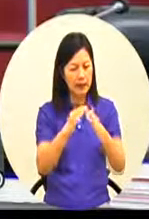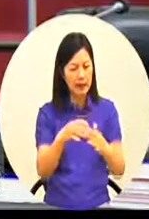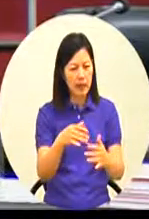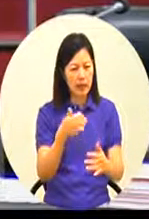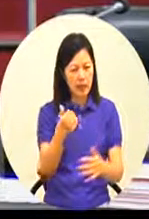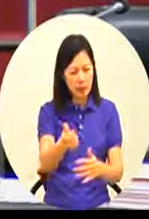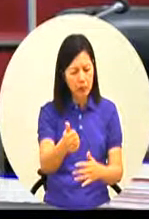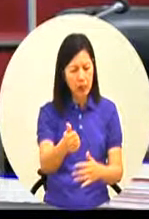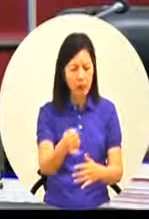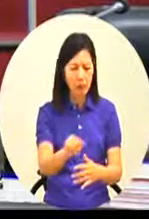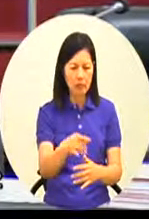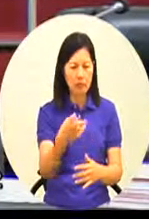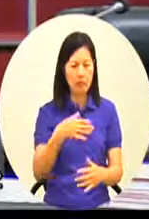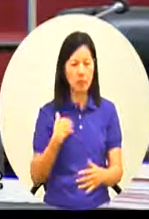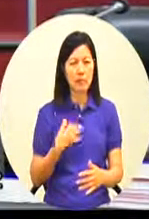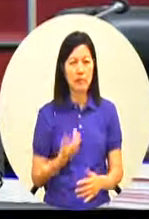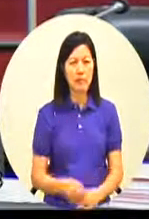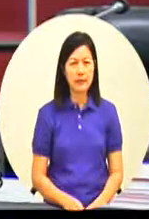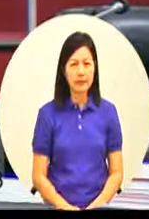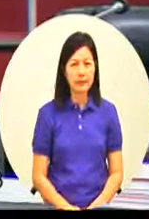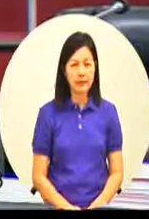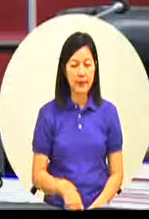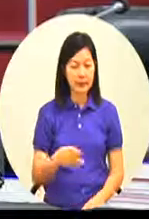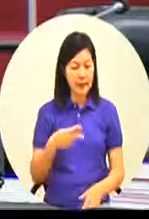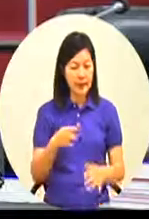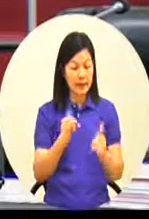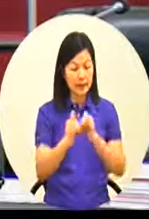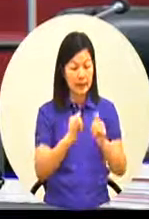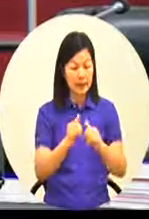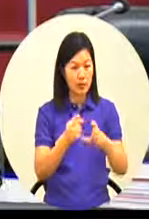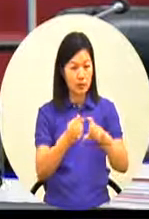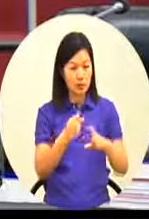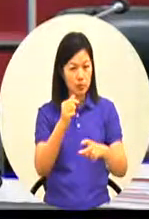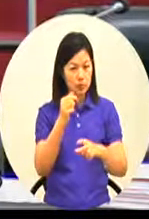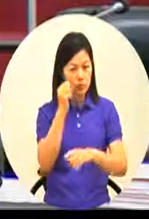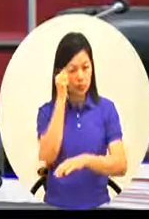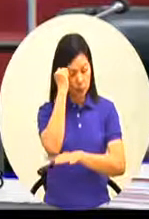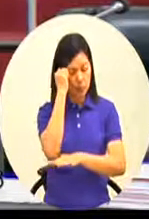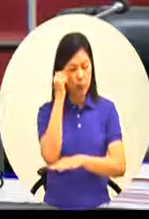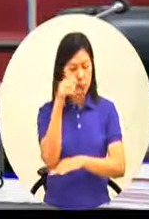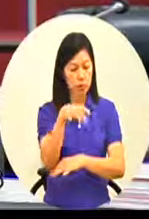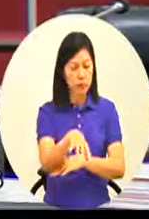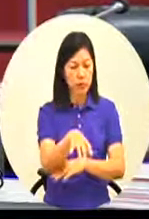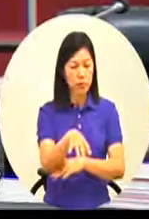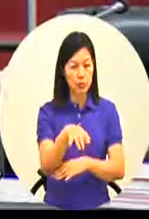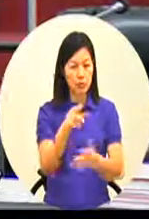这个台北来讲，为什么他们的社会住宅不见得会成功？第一个，他们的租金。